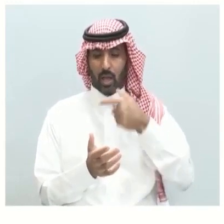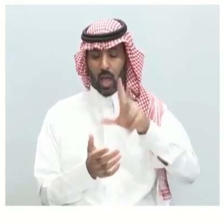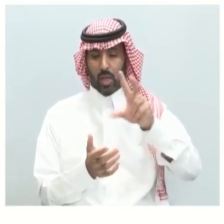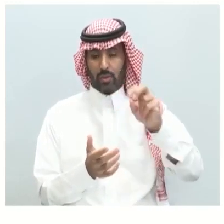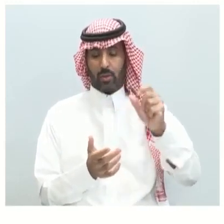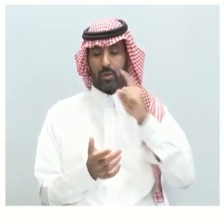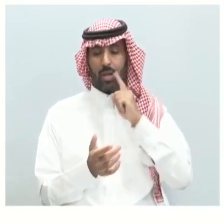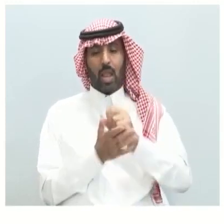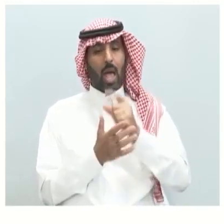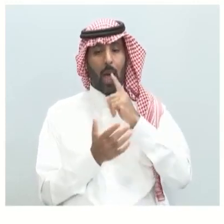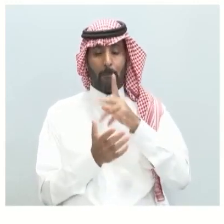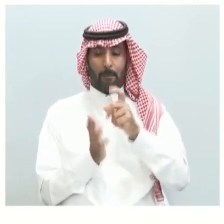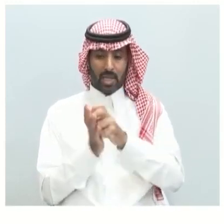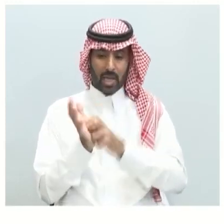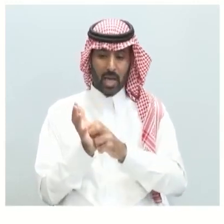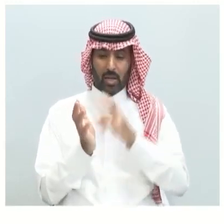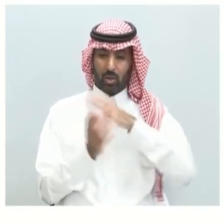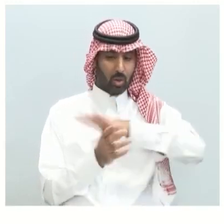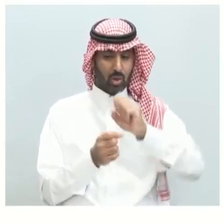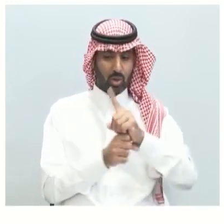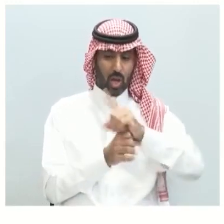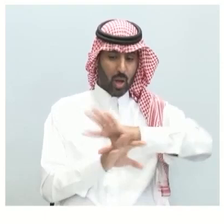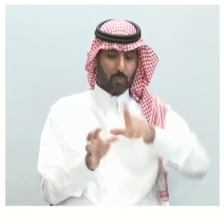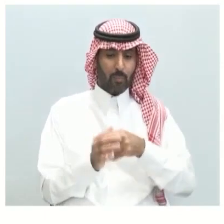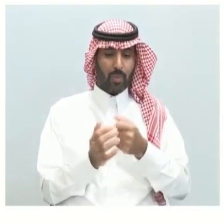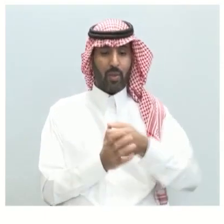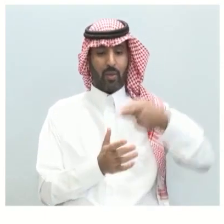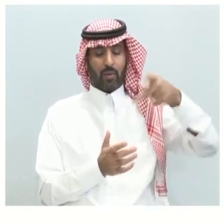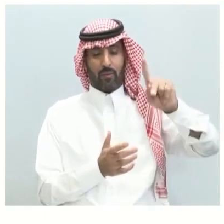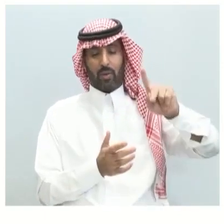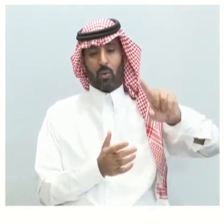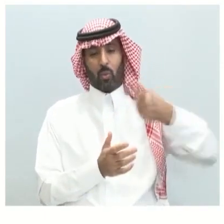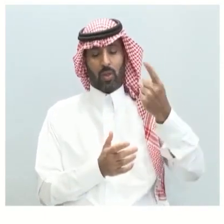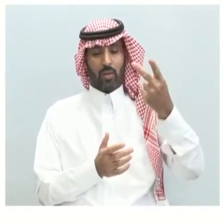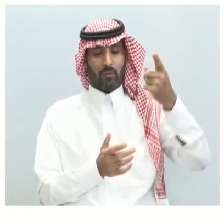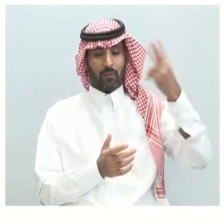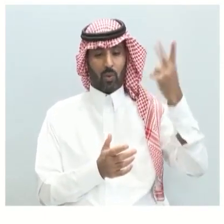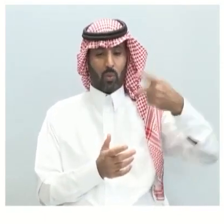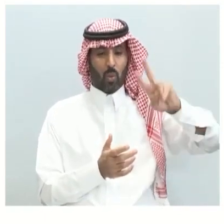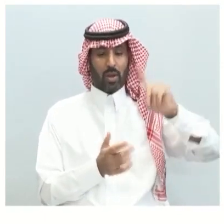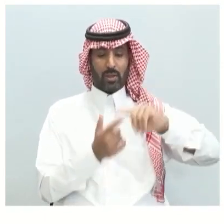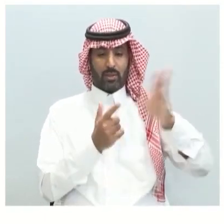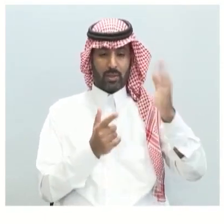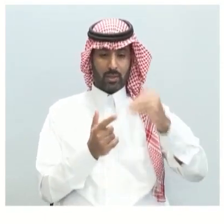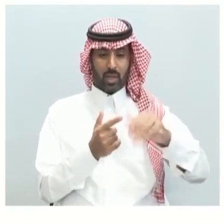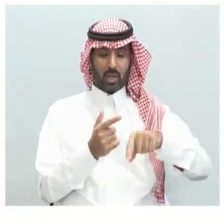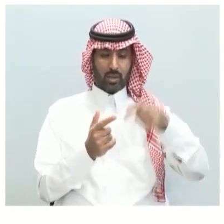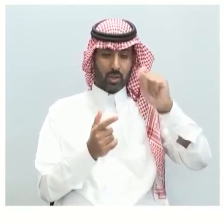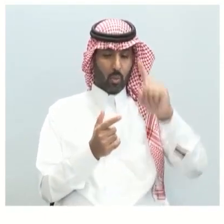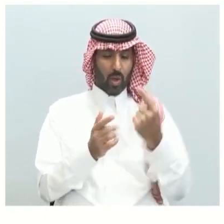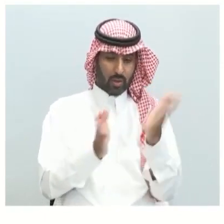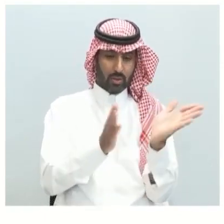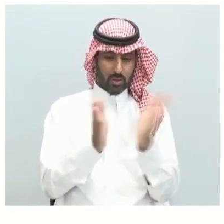للغازات بي 1 في الفي 1 على التي 1 تساوي البي 2 فيفي 2 على التي